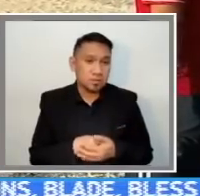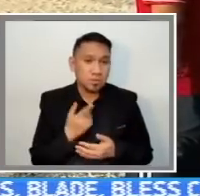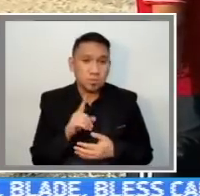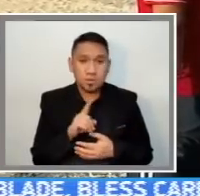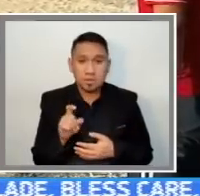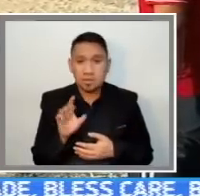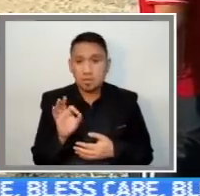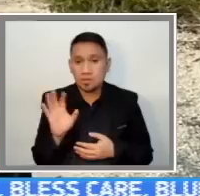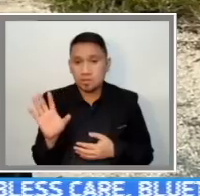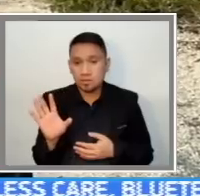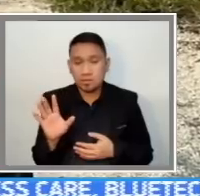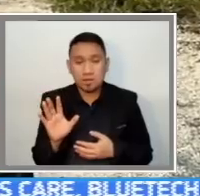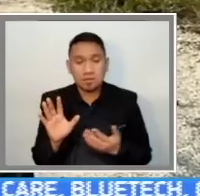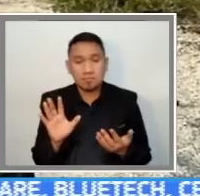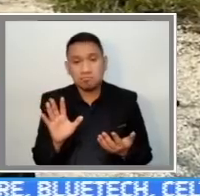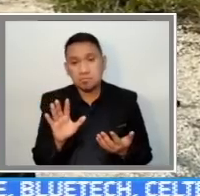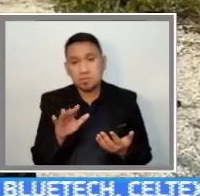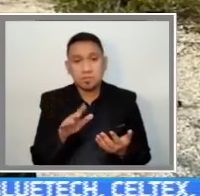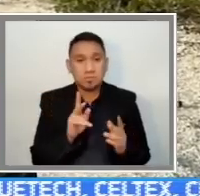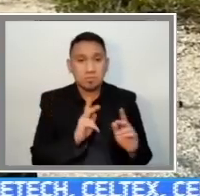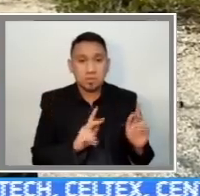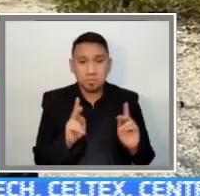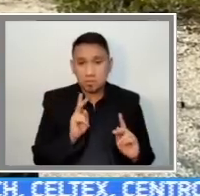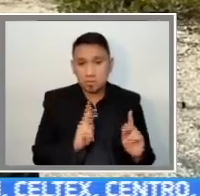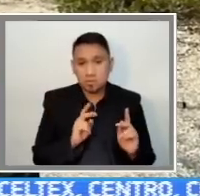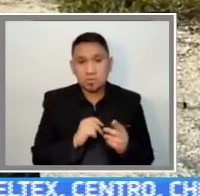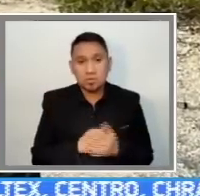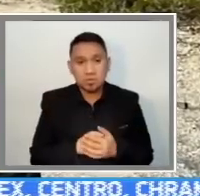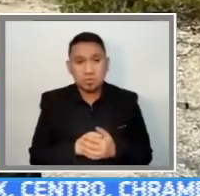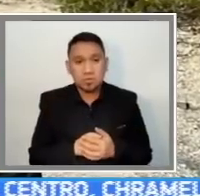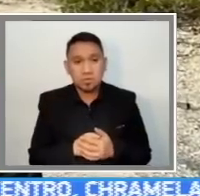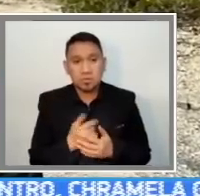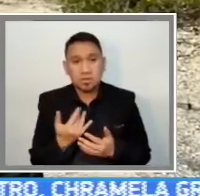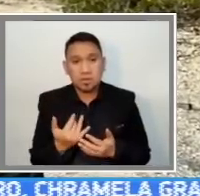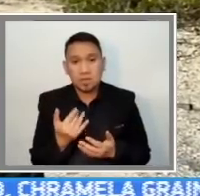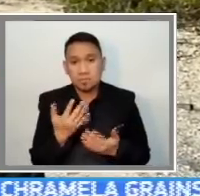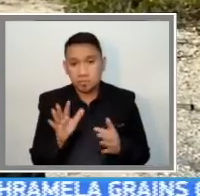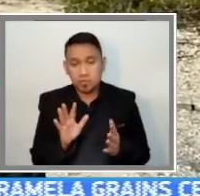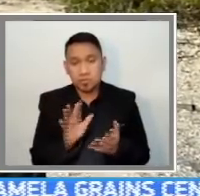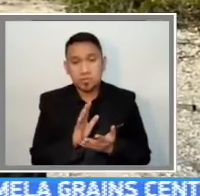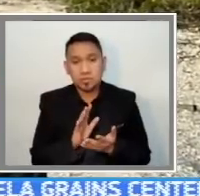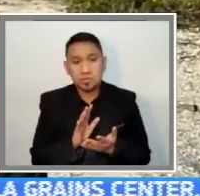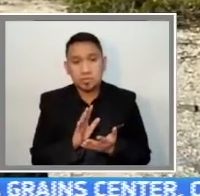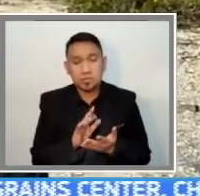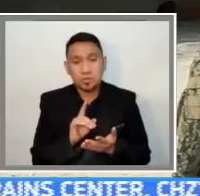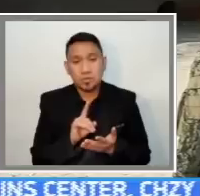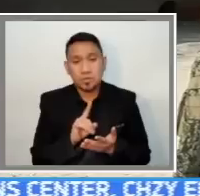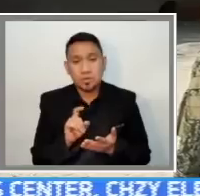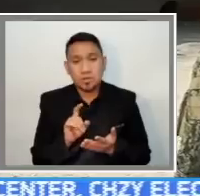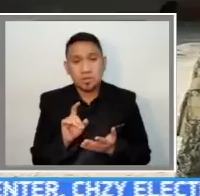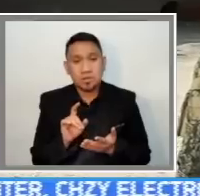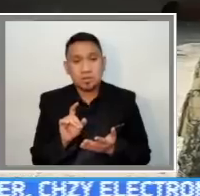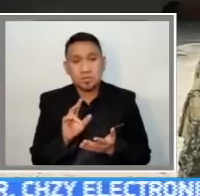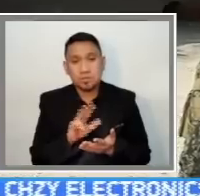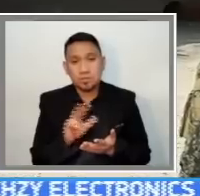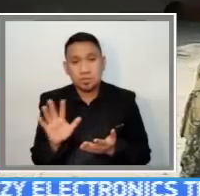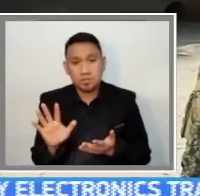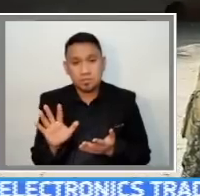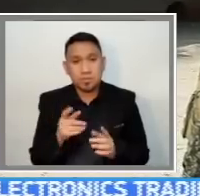195 out of the passengers na-account na po, 195 from the passengers, 35 from the